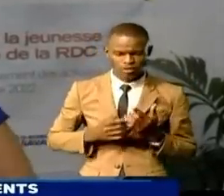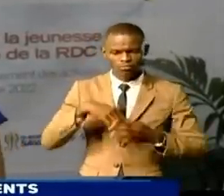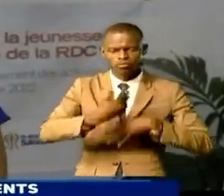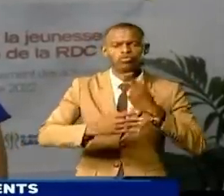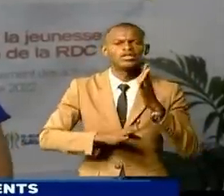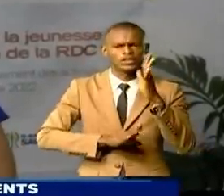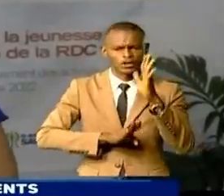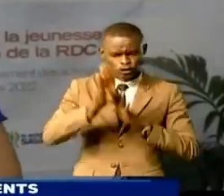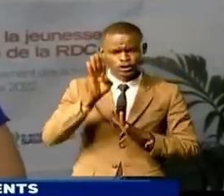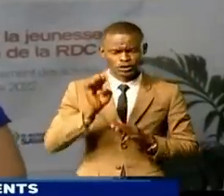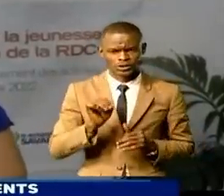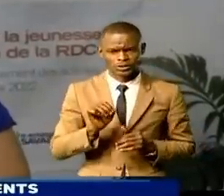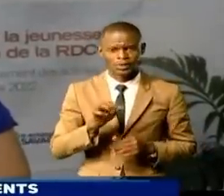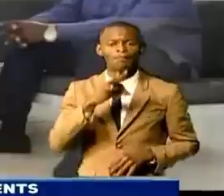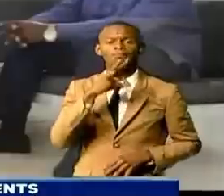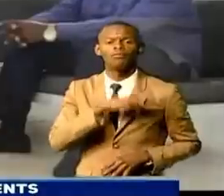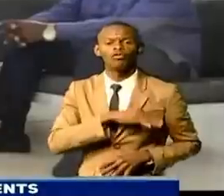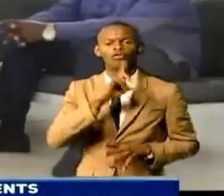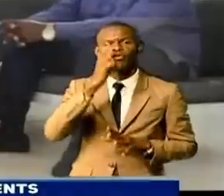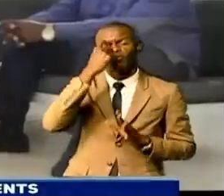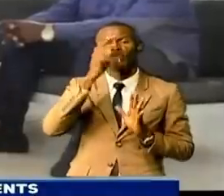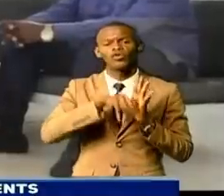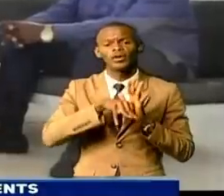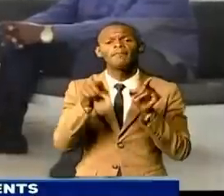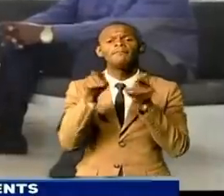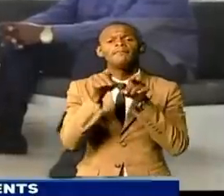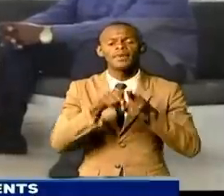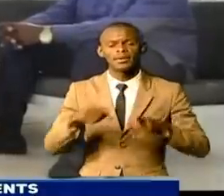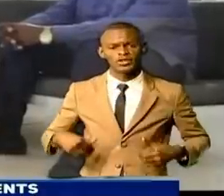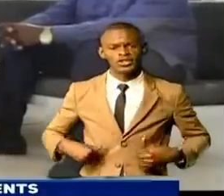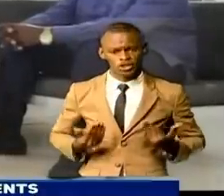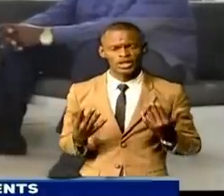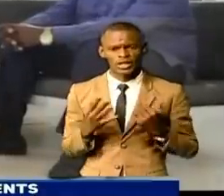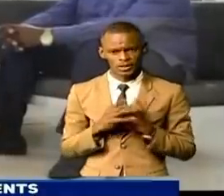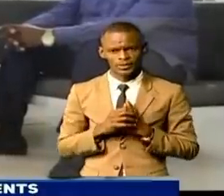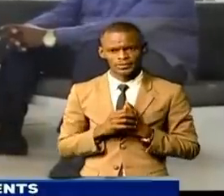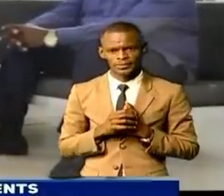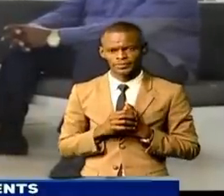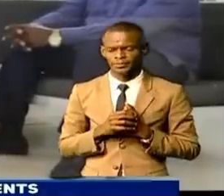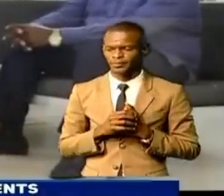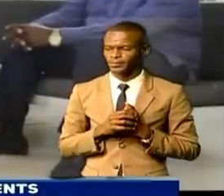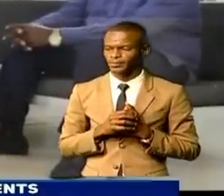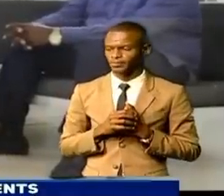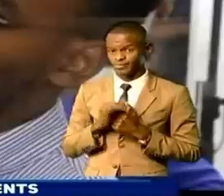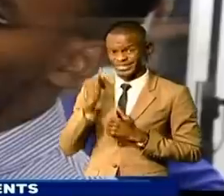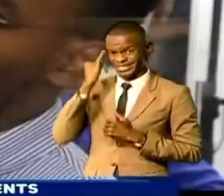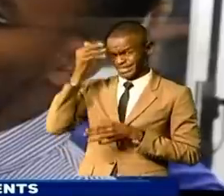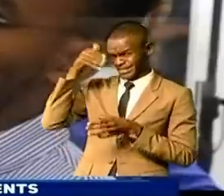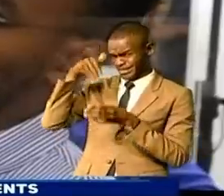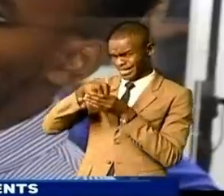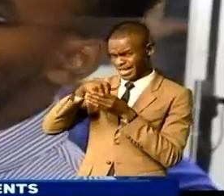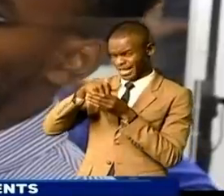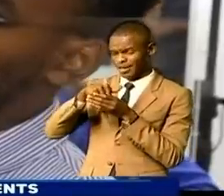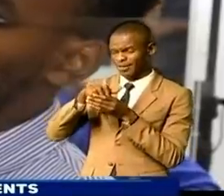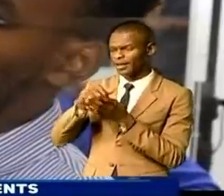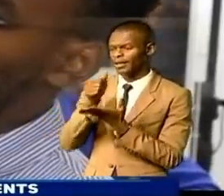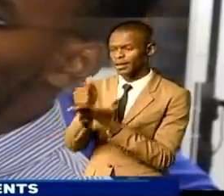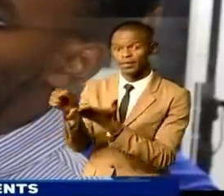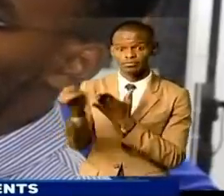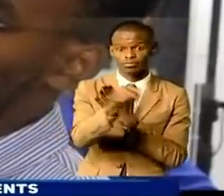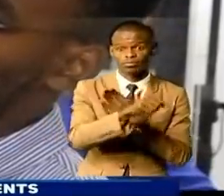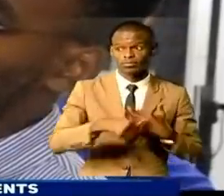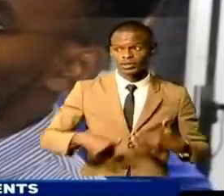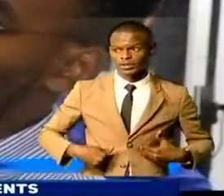priorité finalement des jeunes ici en RDC. Il s'est de noter qu'un plan de formation de jeunes entrepreneurs congolais est prévu dans les projets